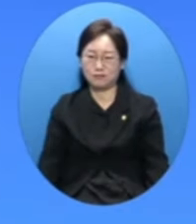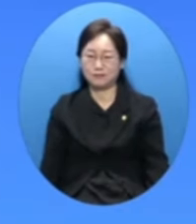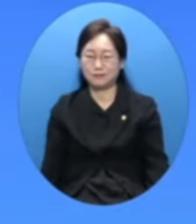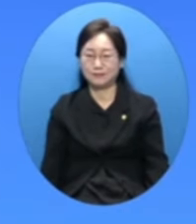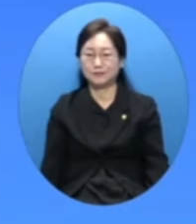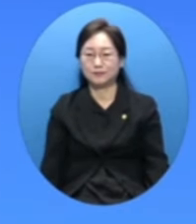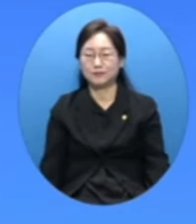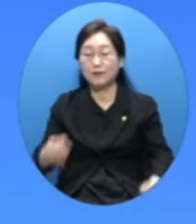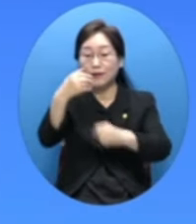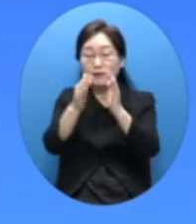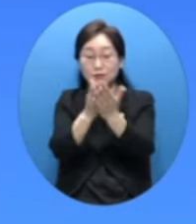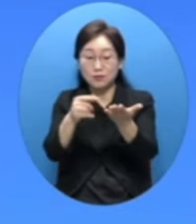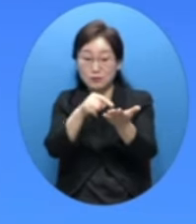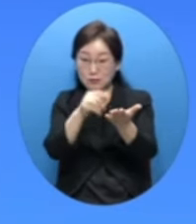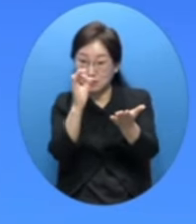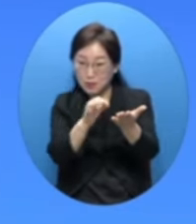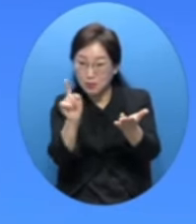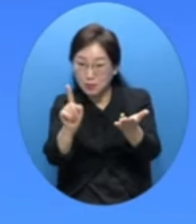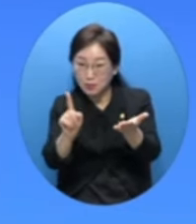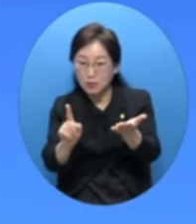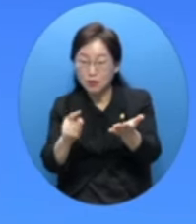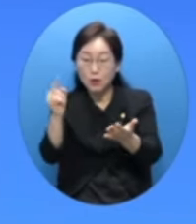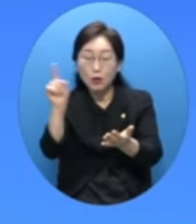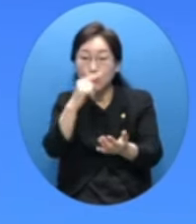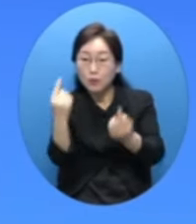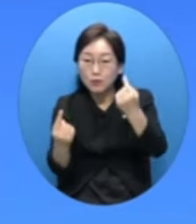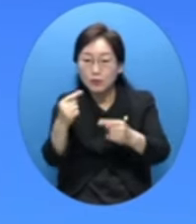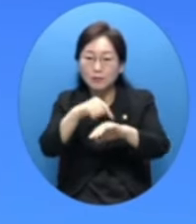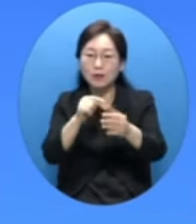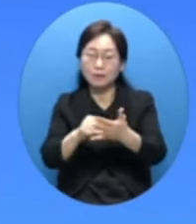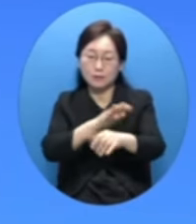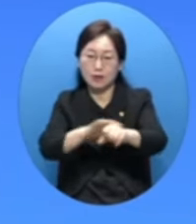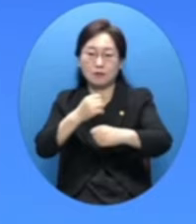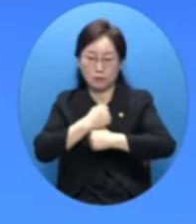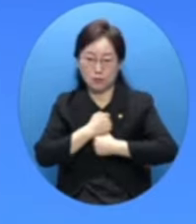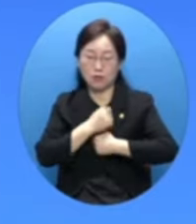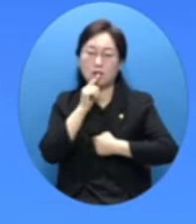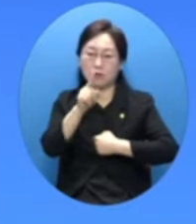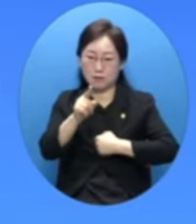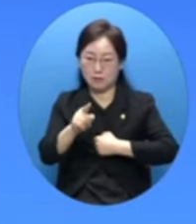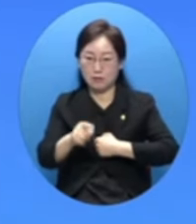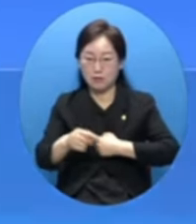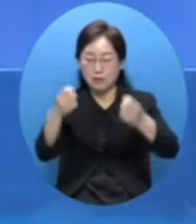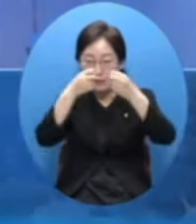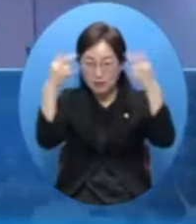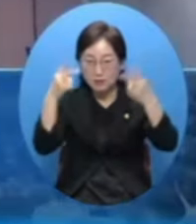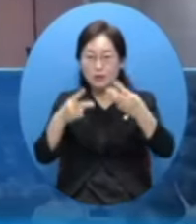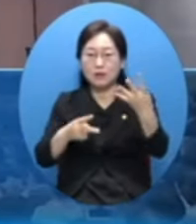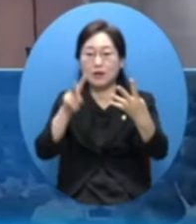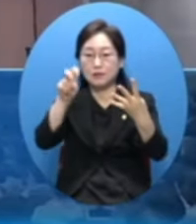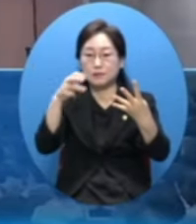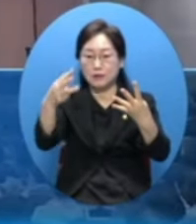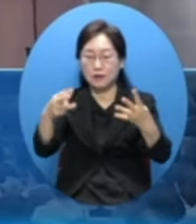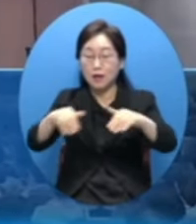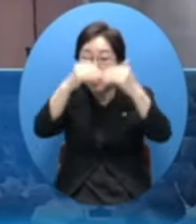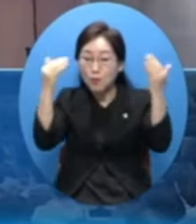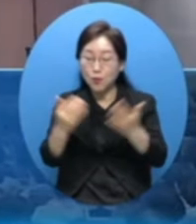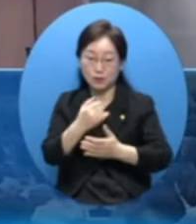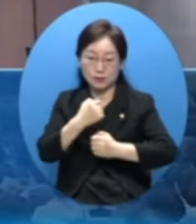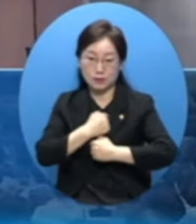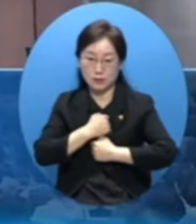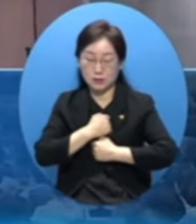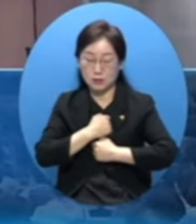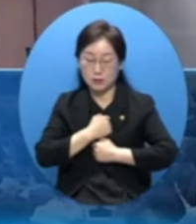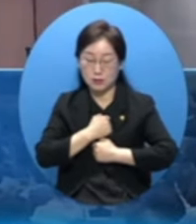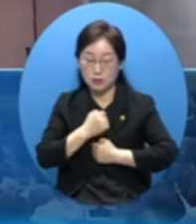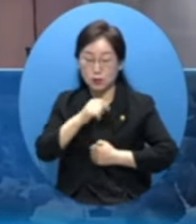그래서 성경은 무엇보다도 마음을 잘 지키라고 말씀하고 있는 것입니다. 잠언서 4장 23절입니다 모든 지킬 만한 것